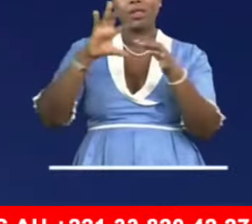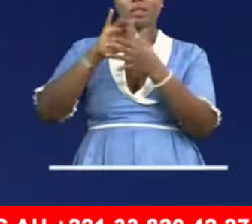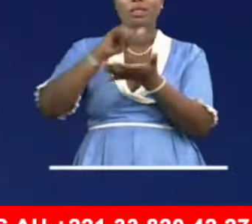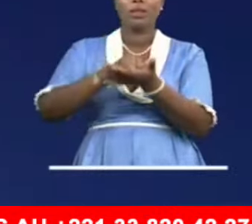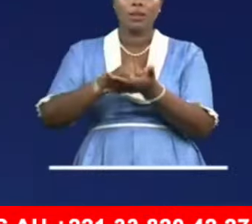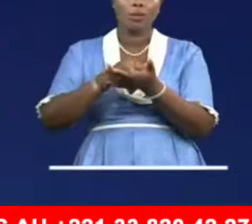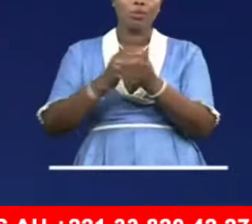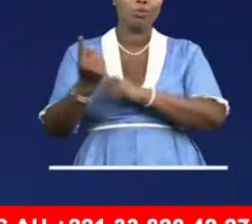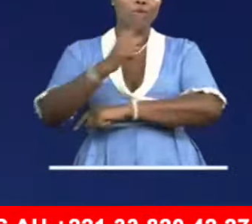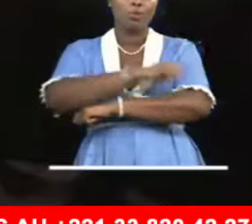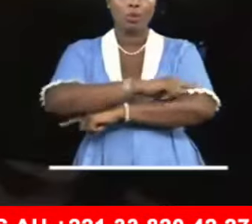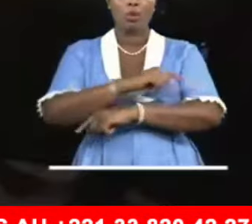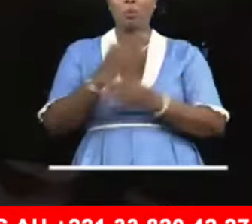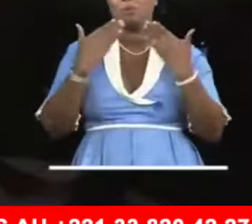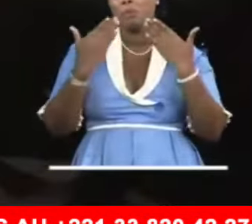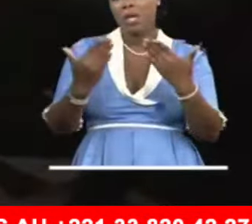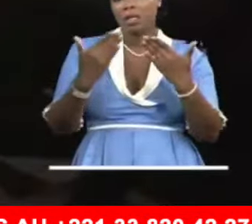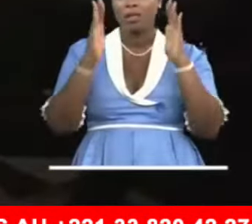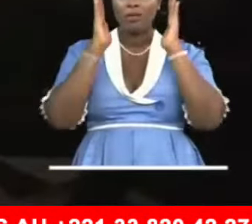votre aimable attention